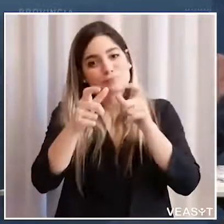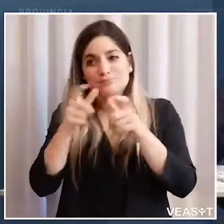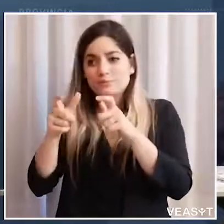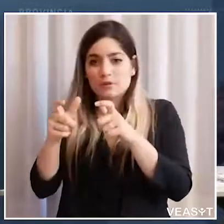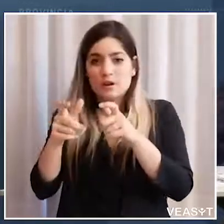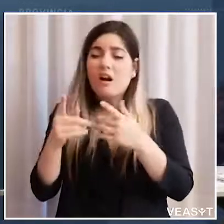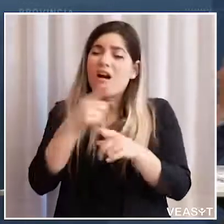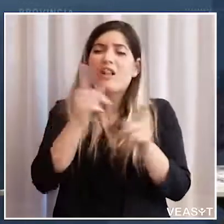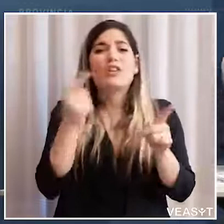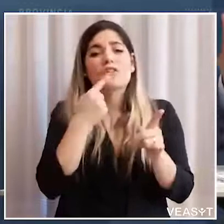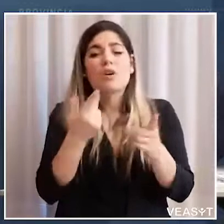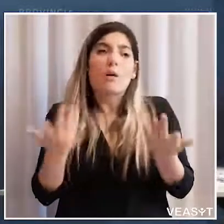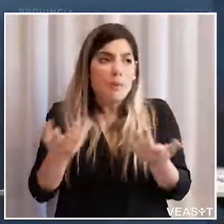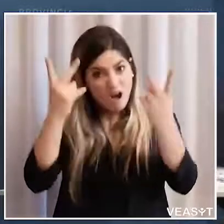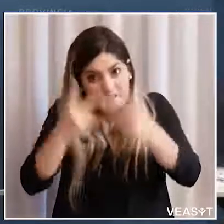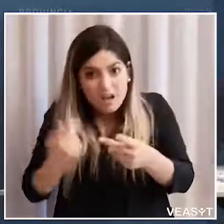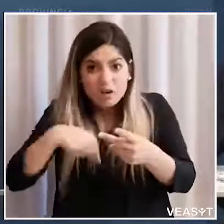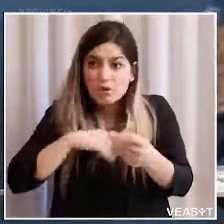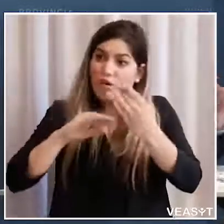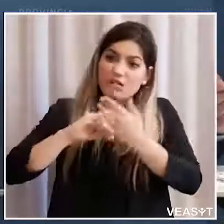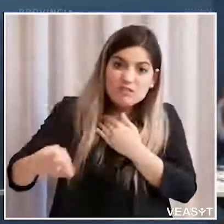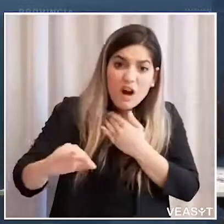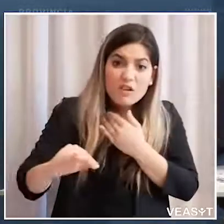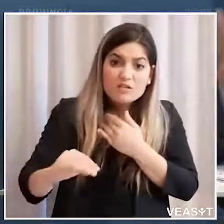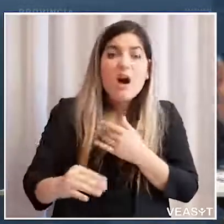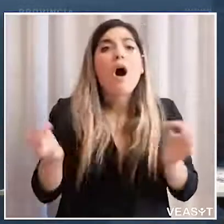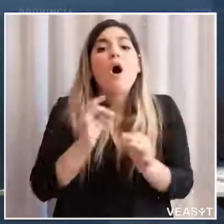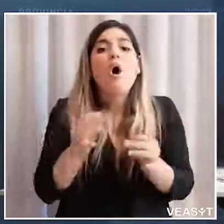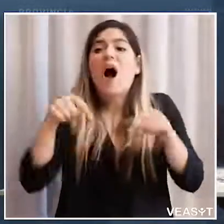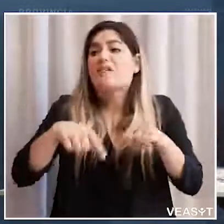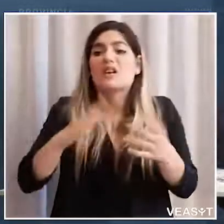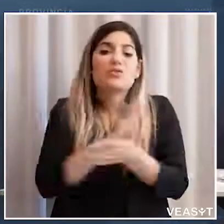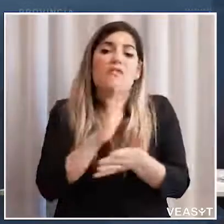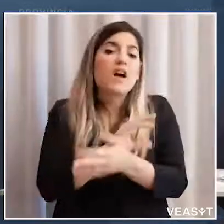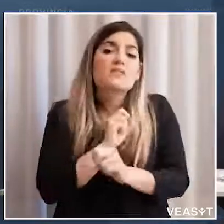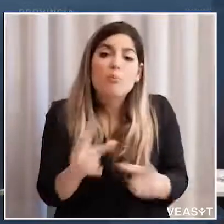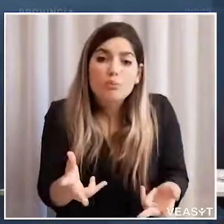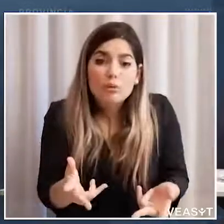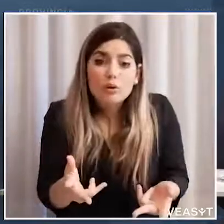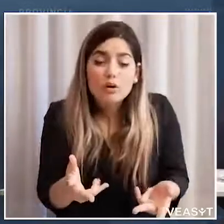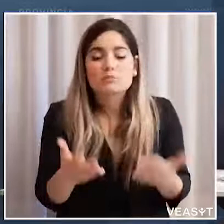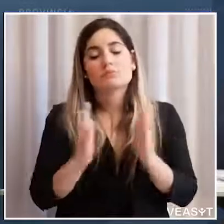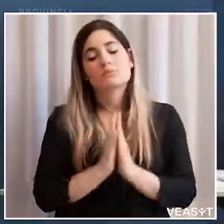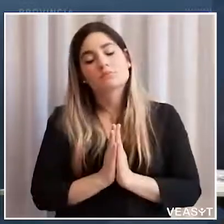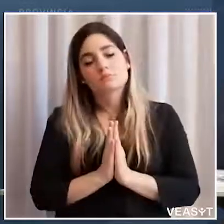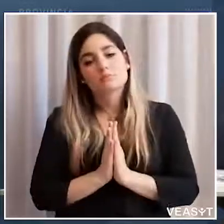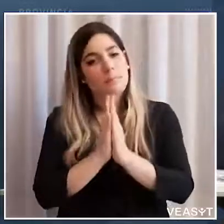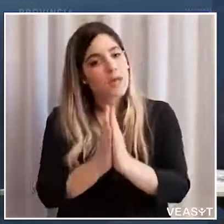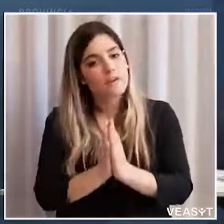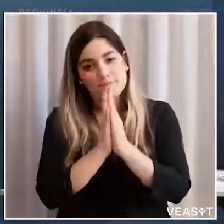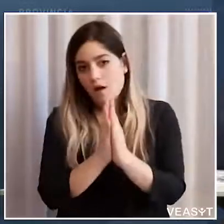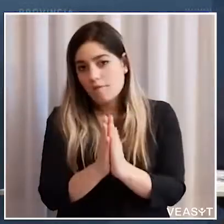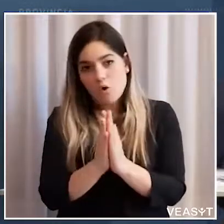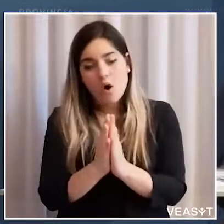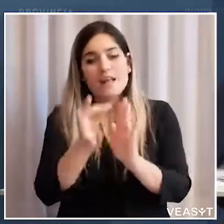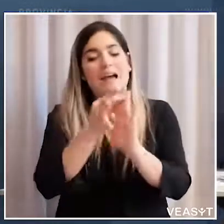ti amo ma veramente dobbiamo mantenere la distanza ma veramente non possiamo festeggiare come mezza anno fa eccetera e vi chiedo per